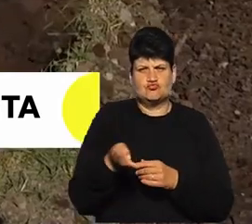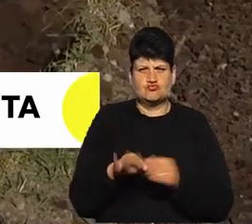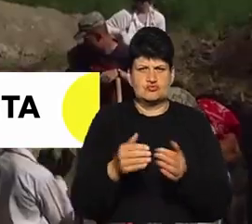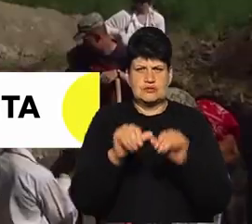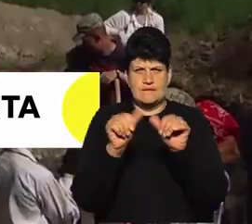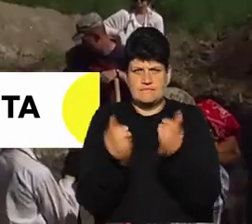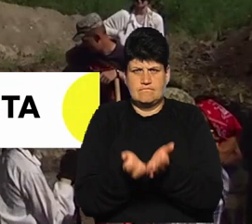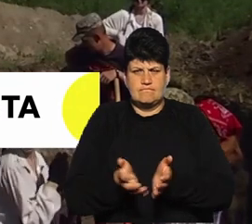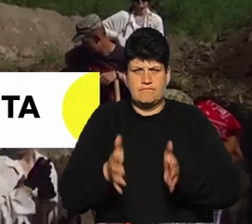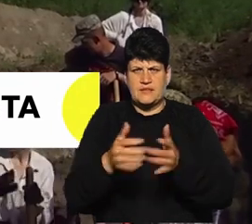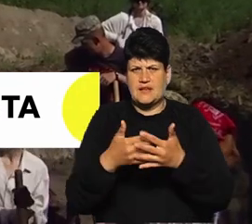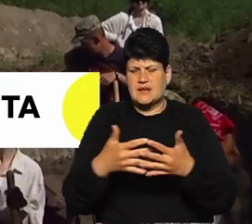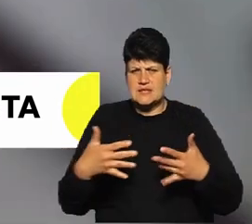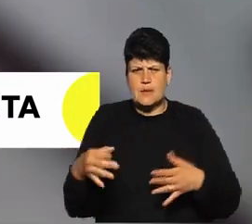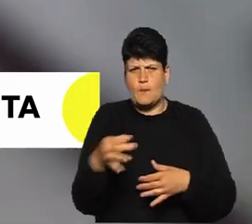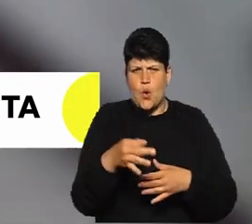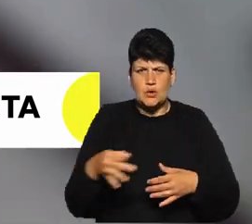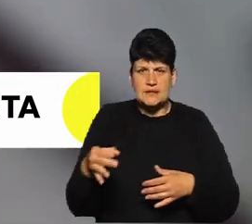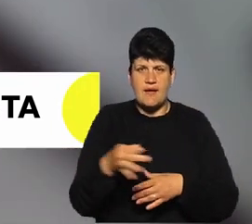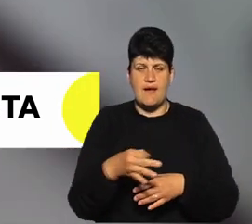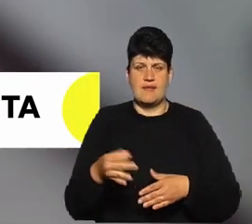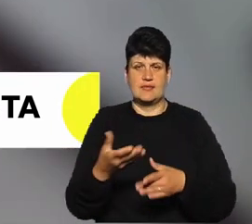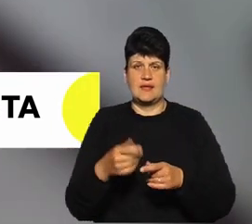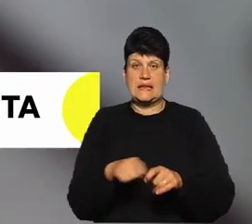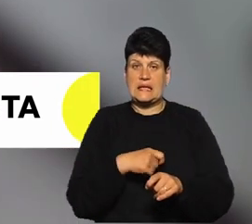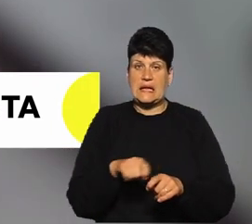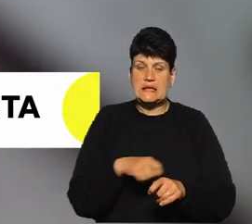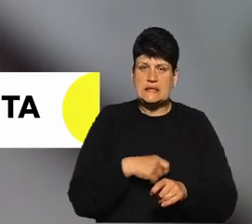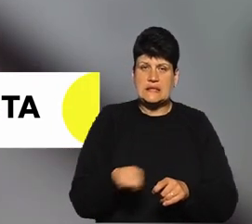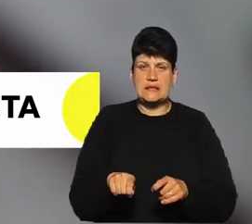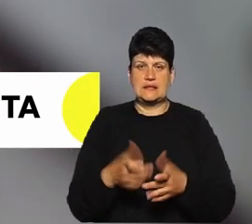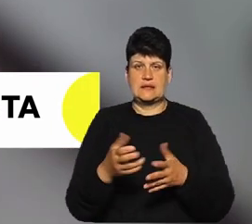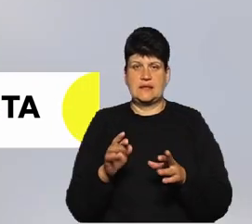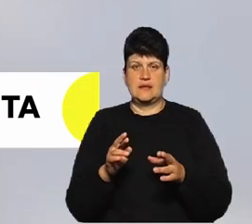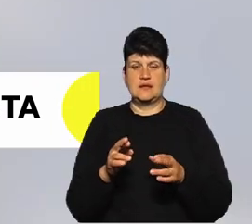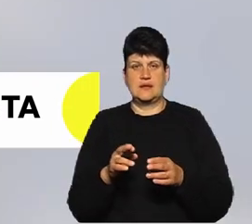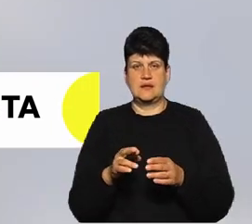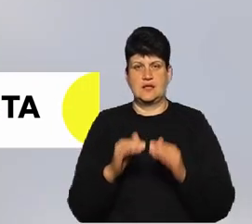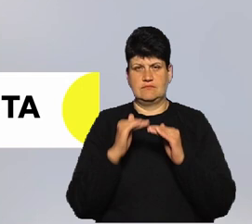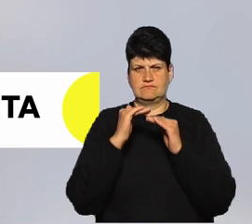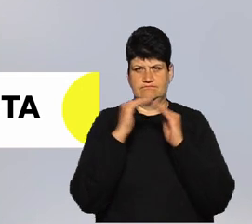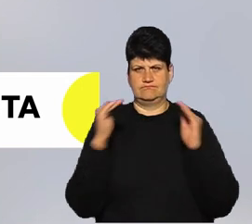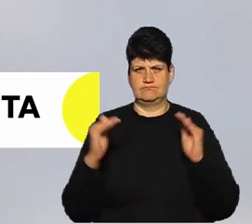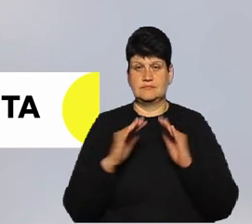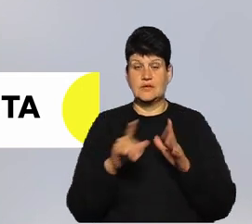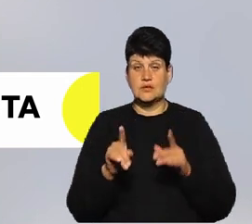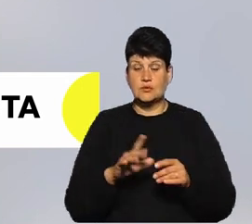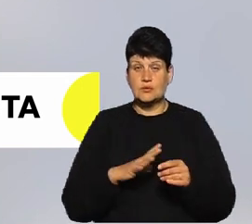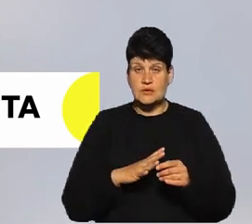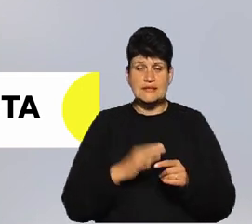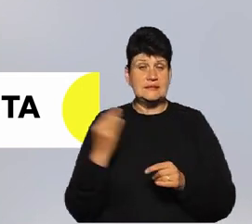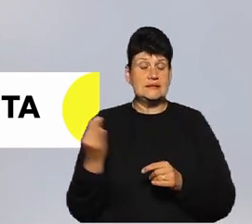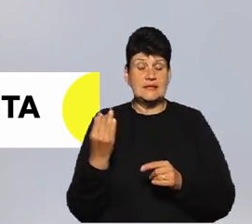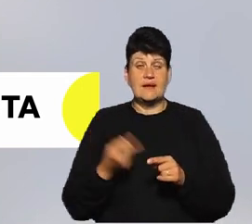різноманітні люльки, мідні монети, фрагменти льняної тканини та гонт, яким перекривали дахи. Найцікавіша знахідка –